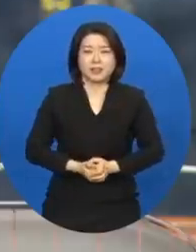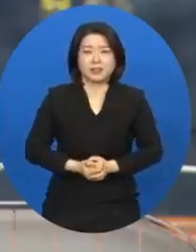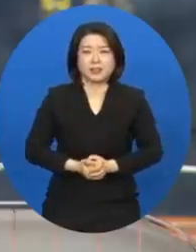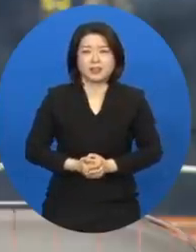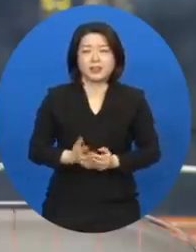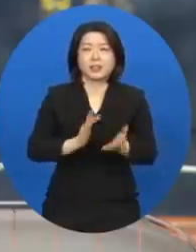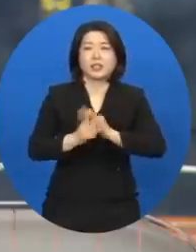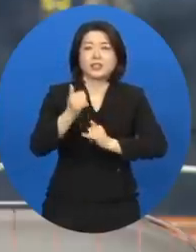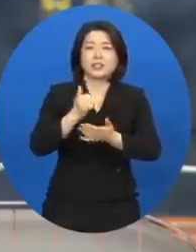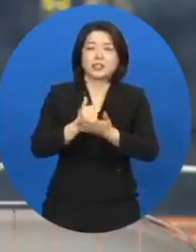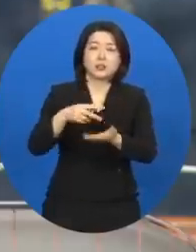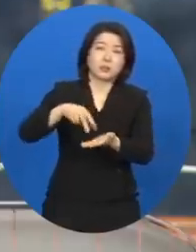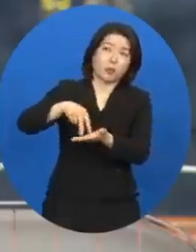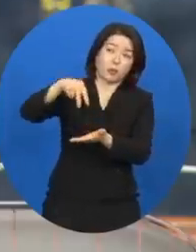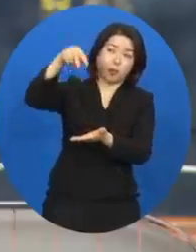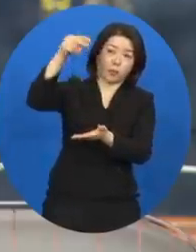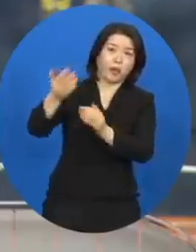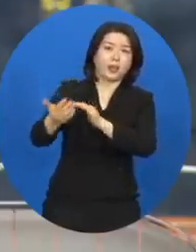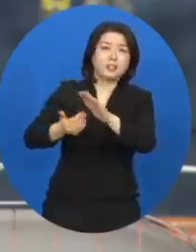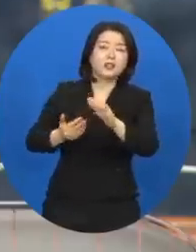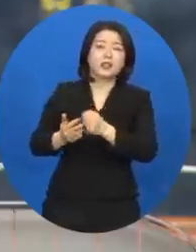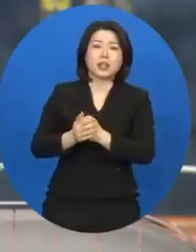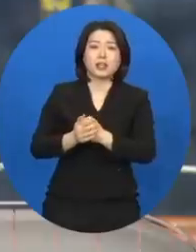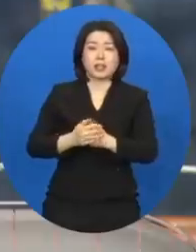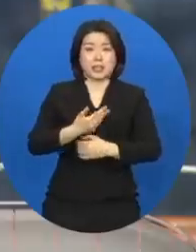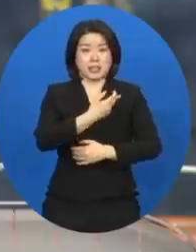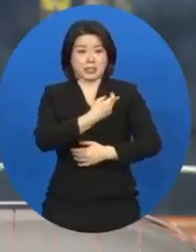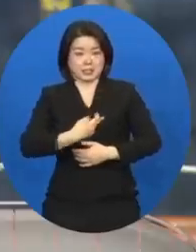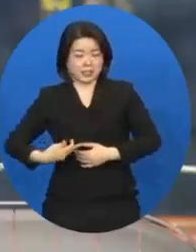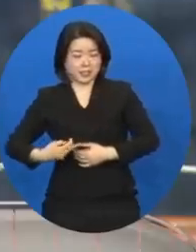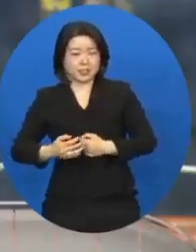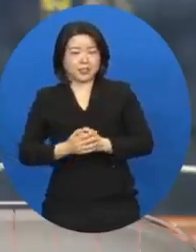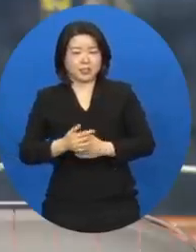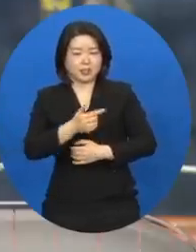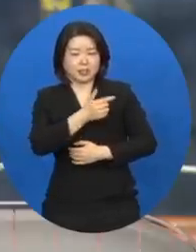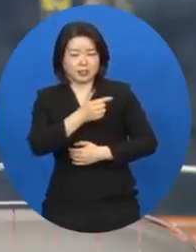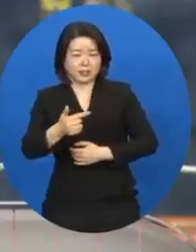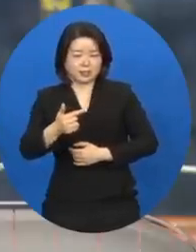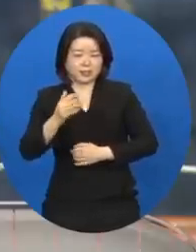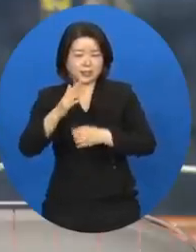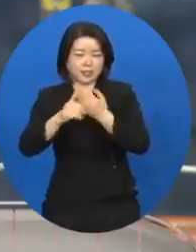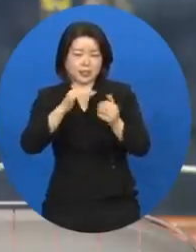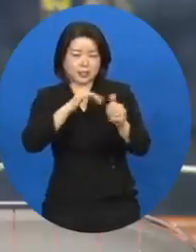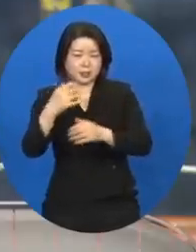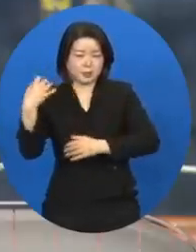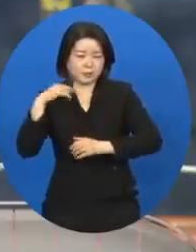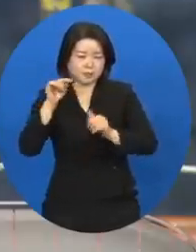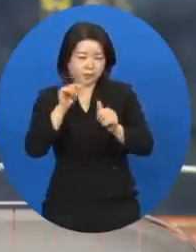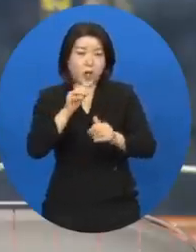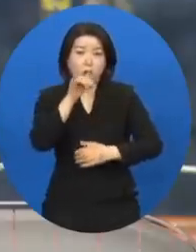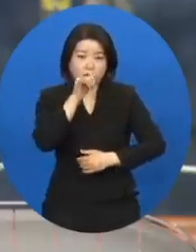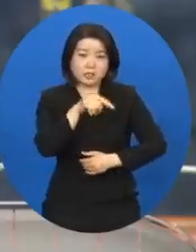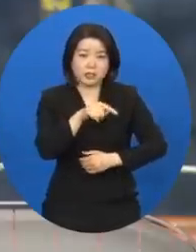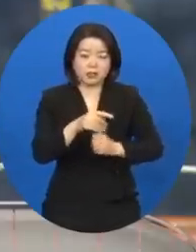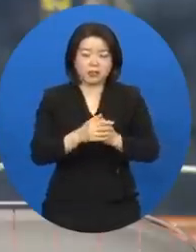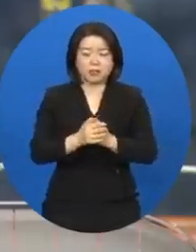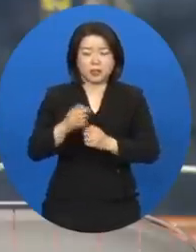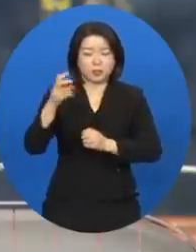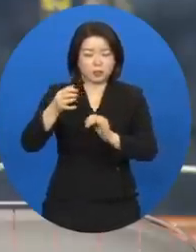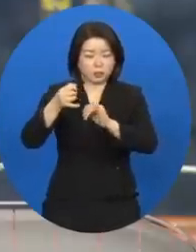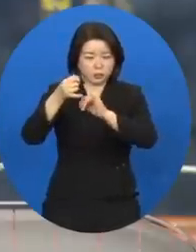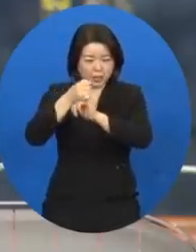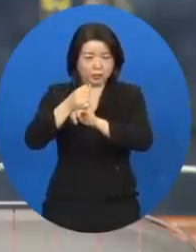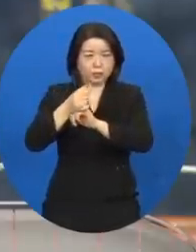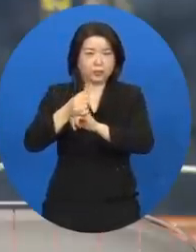예수님께서 승천하시기 전에 제자들에게 큰 사명을 맡기시고 또 놀라운 약속을